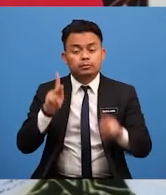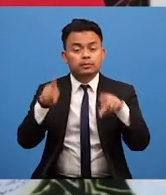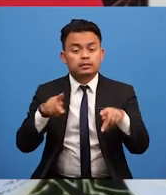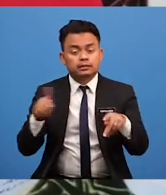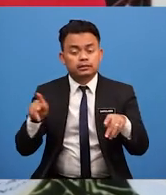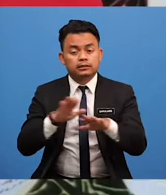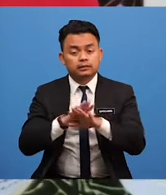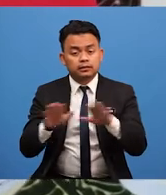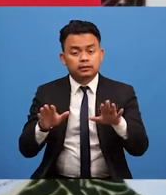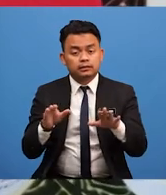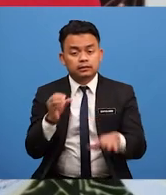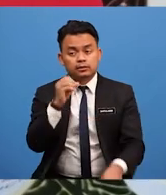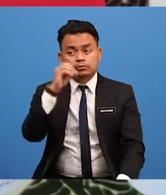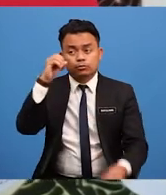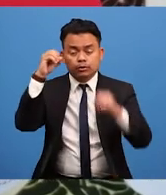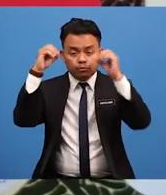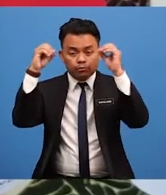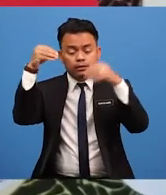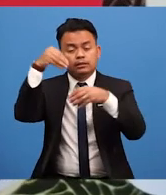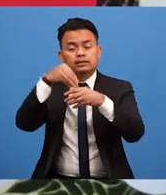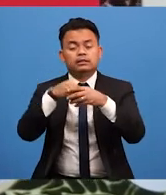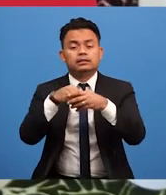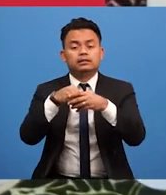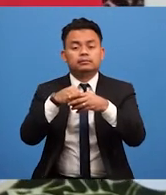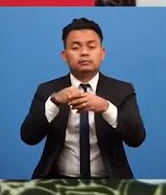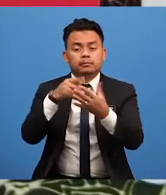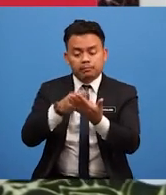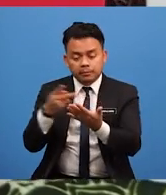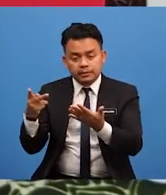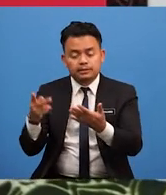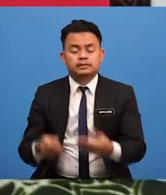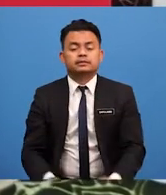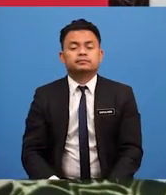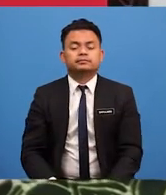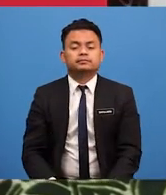sebarang buih di dalam paste cetakan.